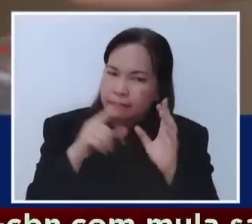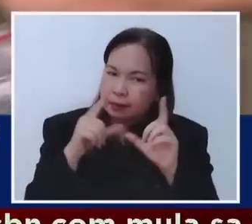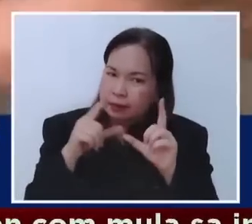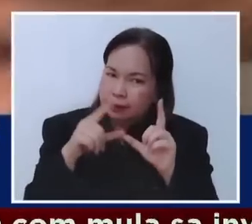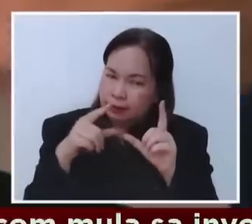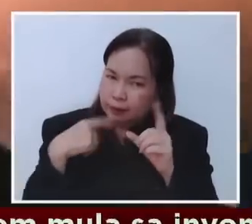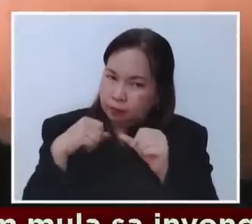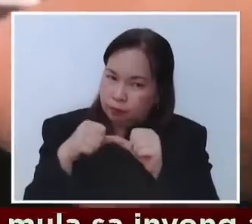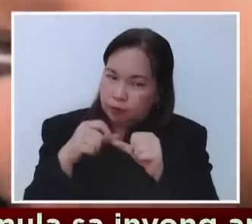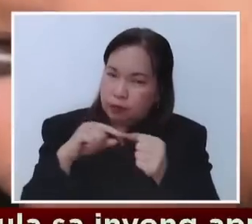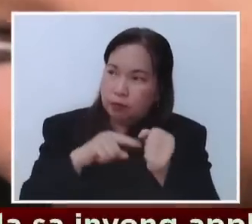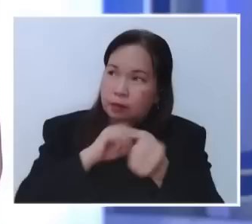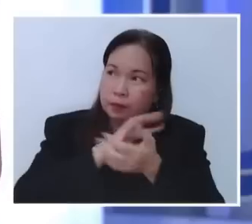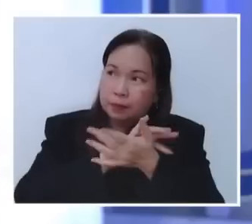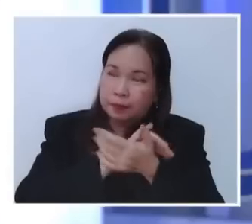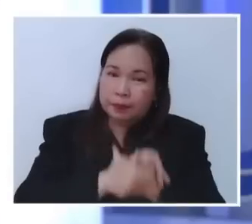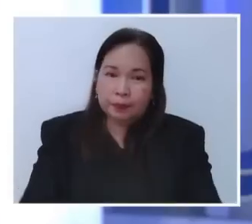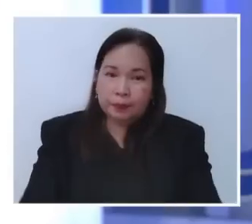ABS-CBN News.